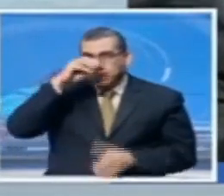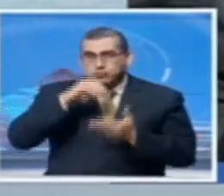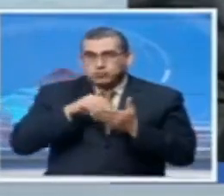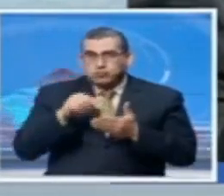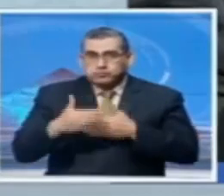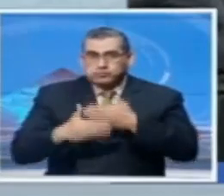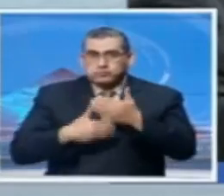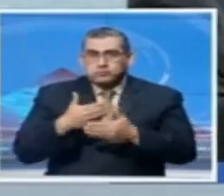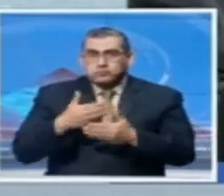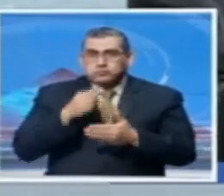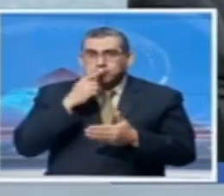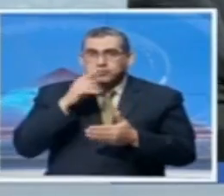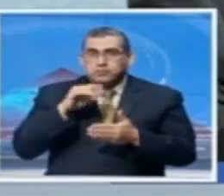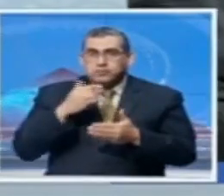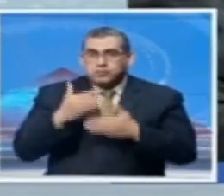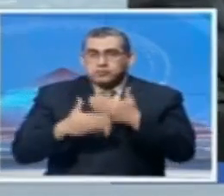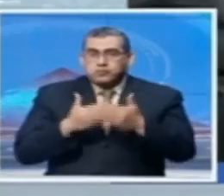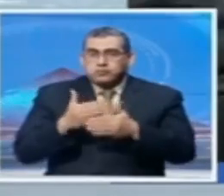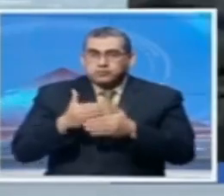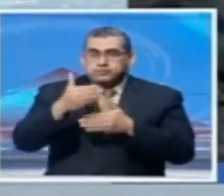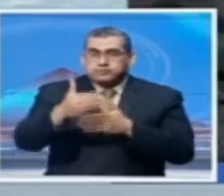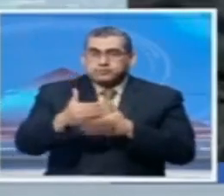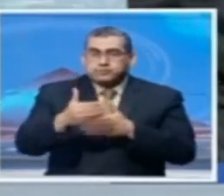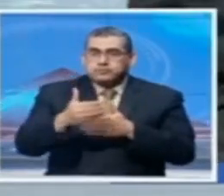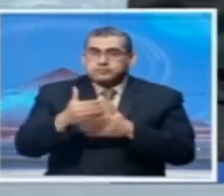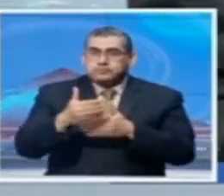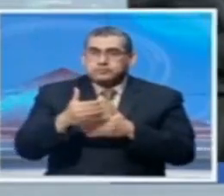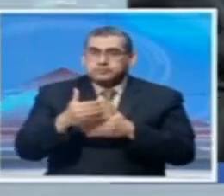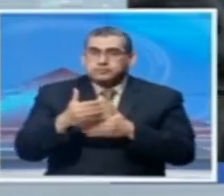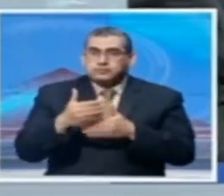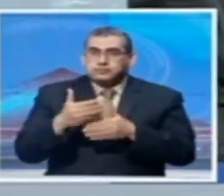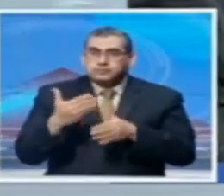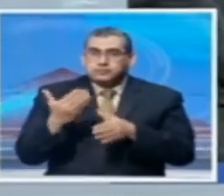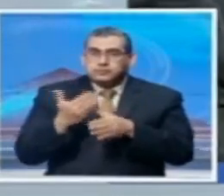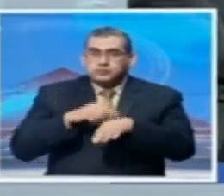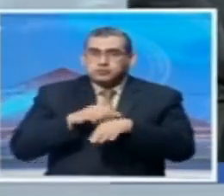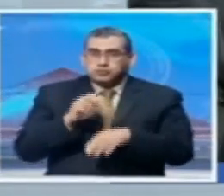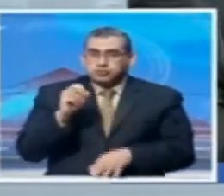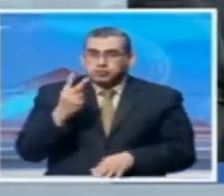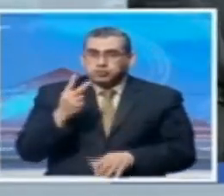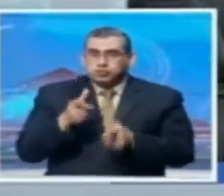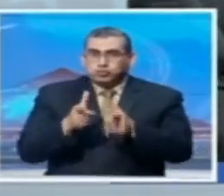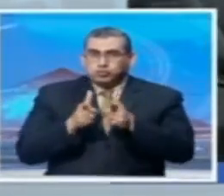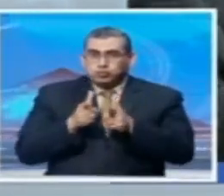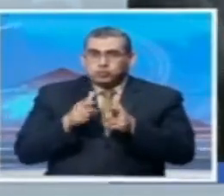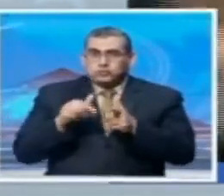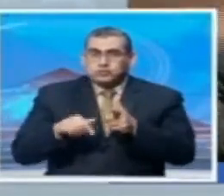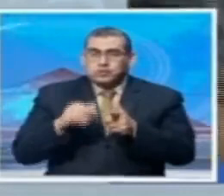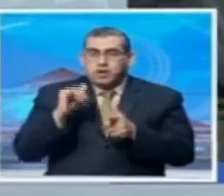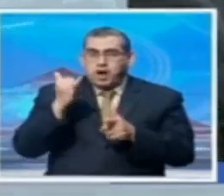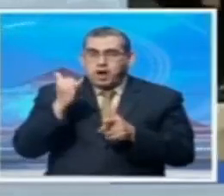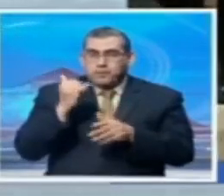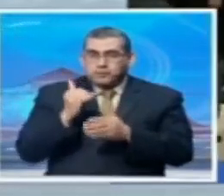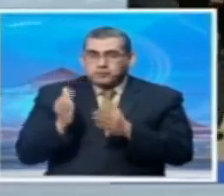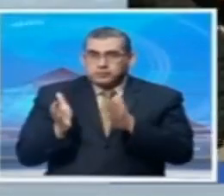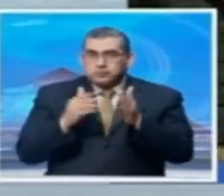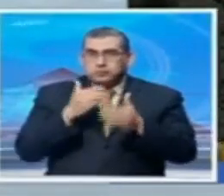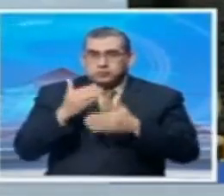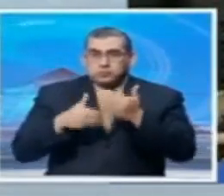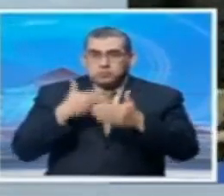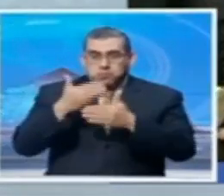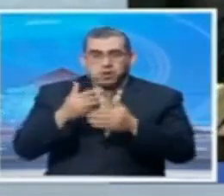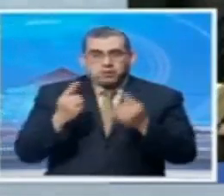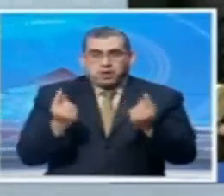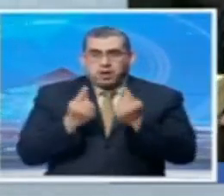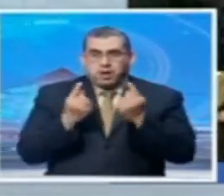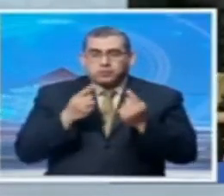يعني مدت المدة شوية لغاية الساعة 12 ظهرا بالنسبة للغة العربية، والدنيا مشيت كويسة يعني.